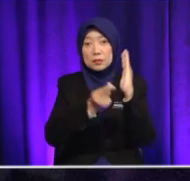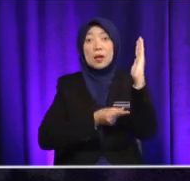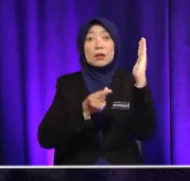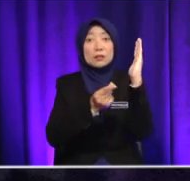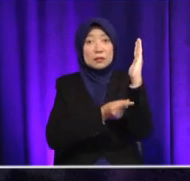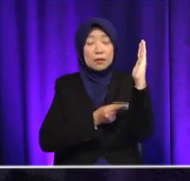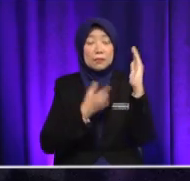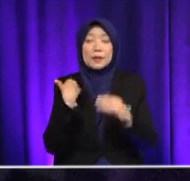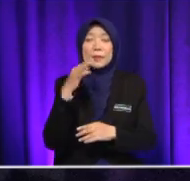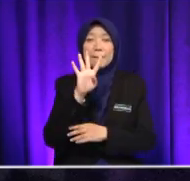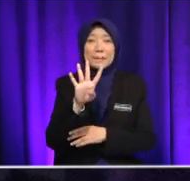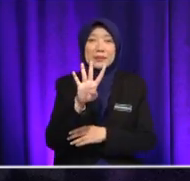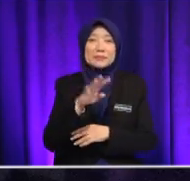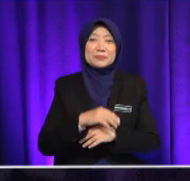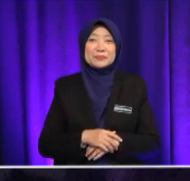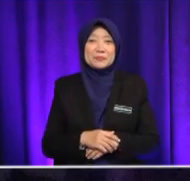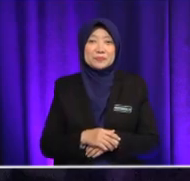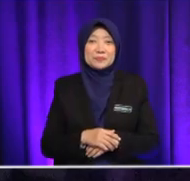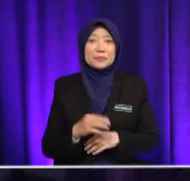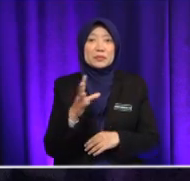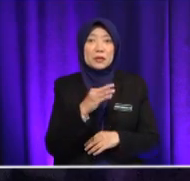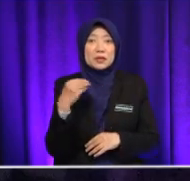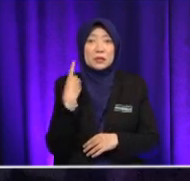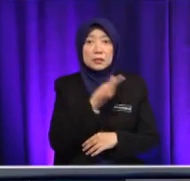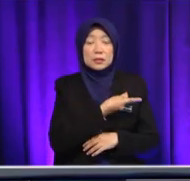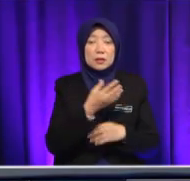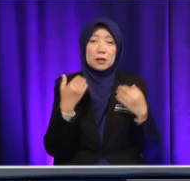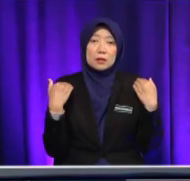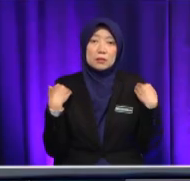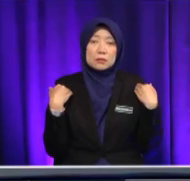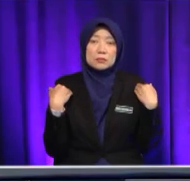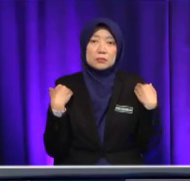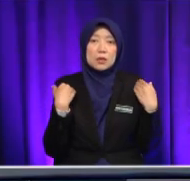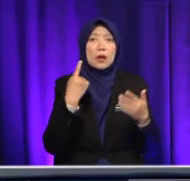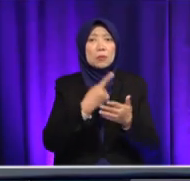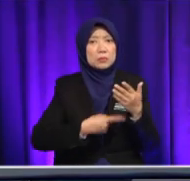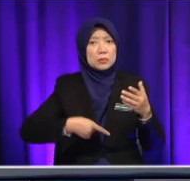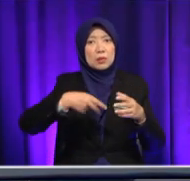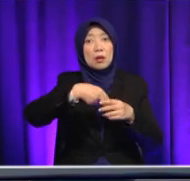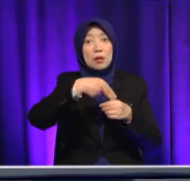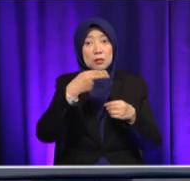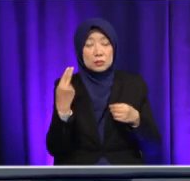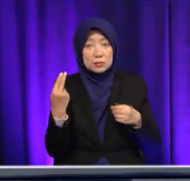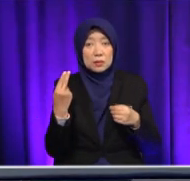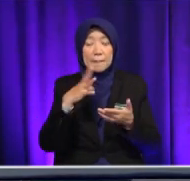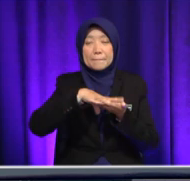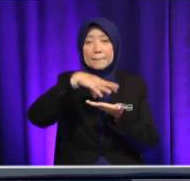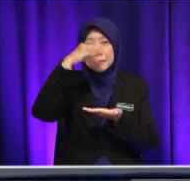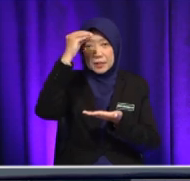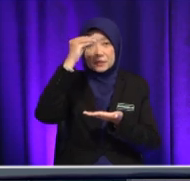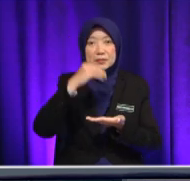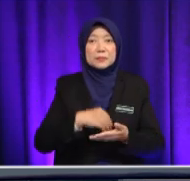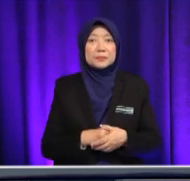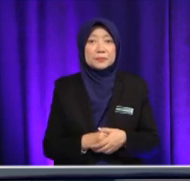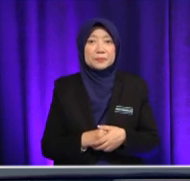ada 4 standard pembelajaran. Ya. Dan kita ada apakah hasil daripada pembelajaran itu? Ya. Okey,